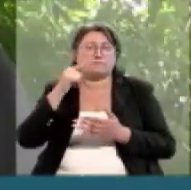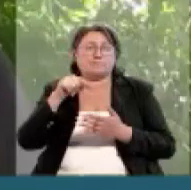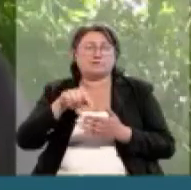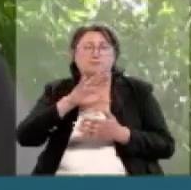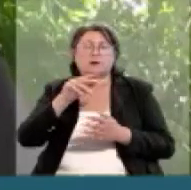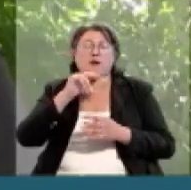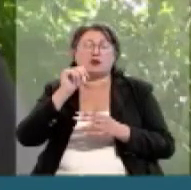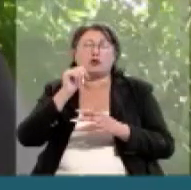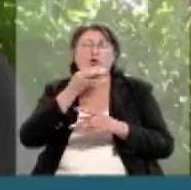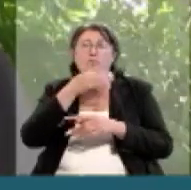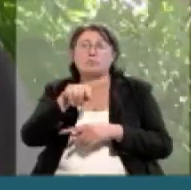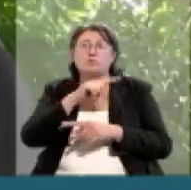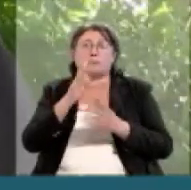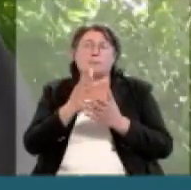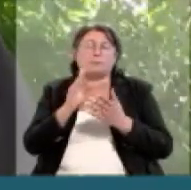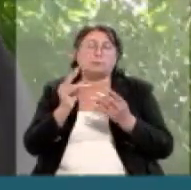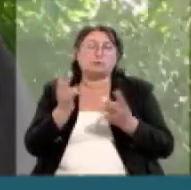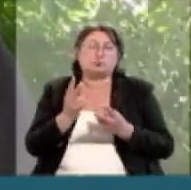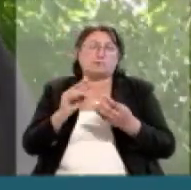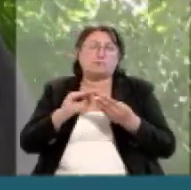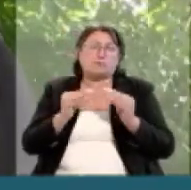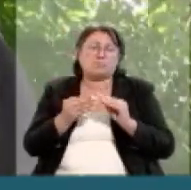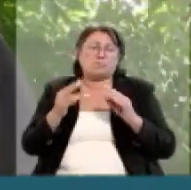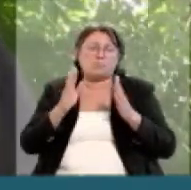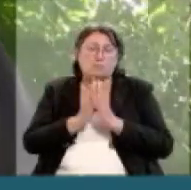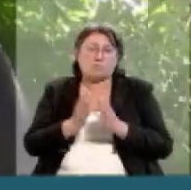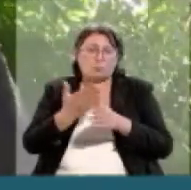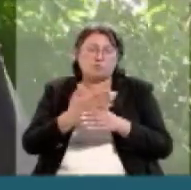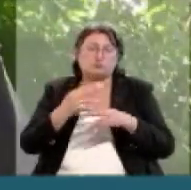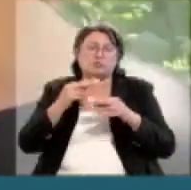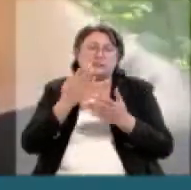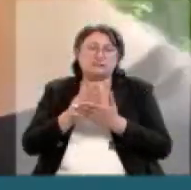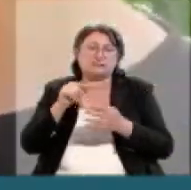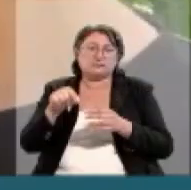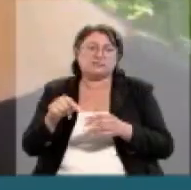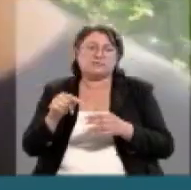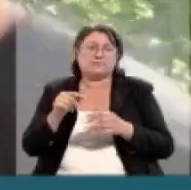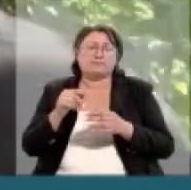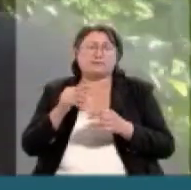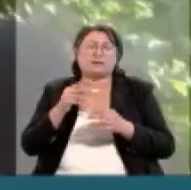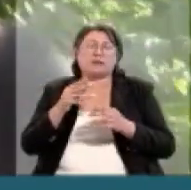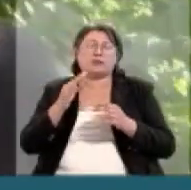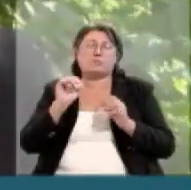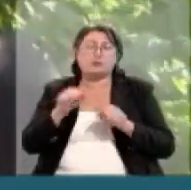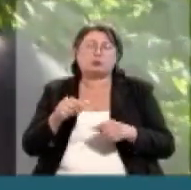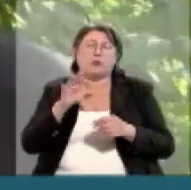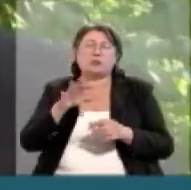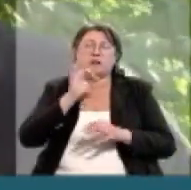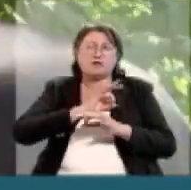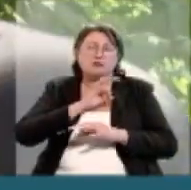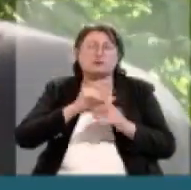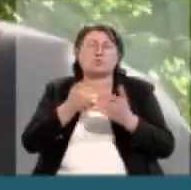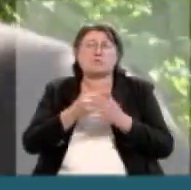әрбір адам жүгіне алады және міндетті түрде кері байланыс алады. Дәрі-дәрмектерден бастап төсек орынға немесе тұрмыстық химияға дейін